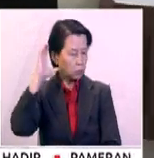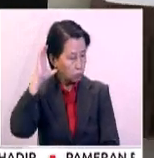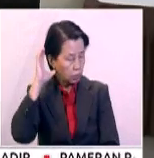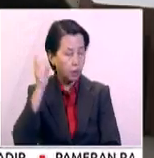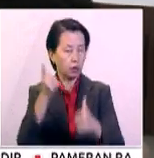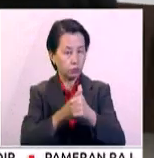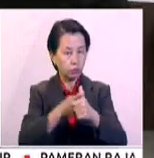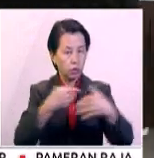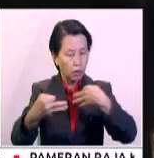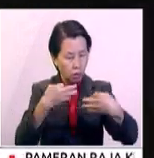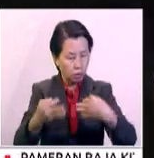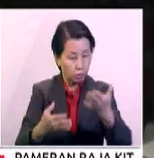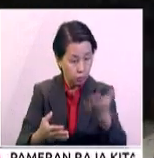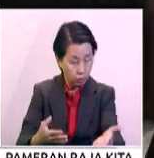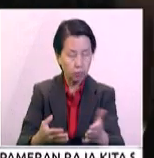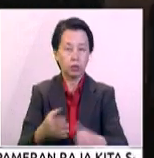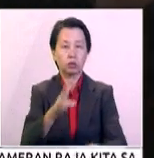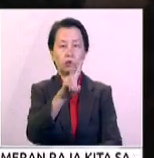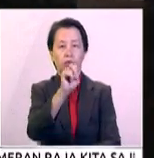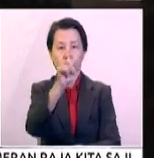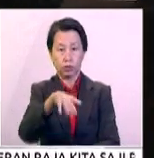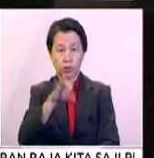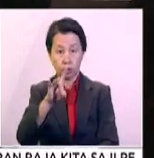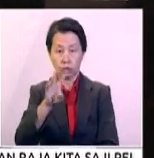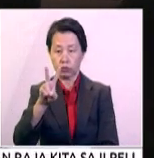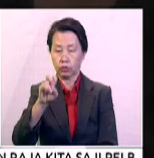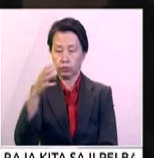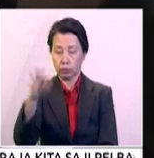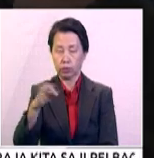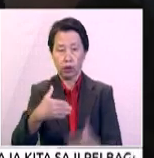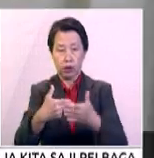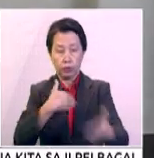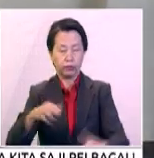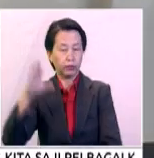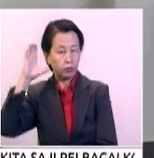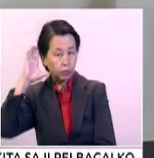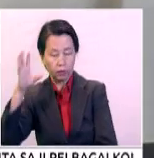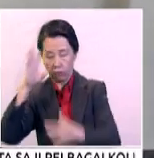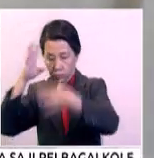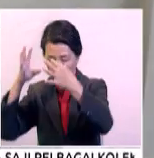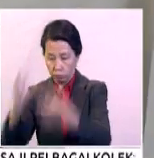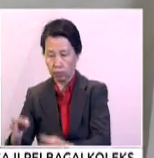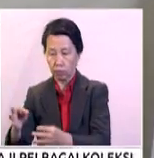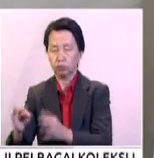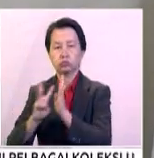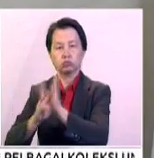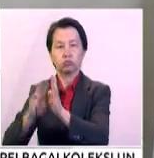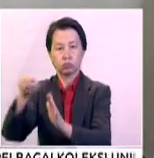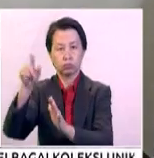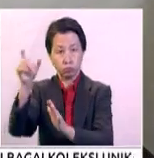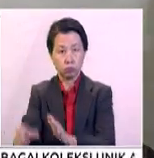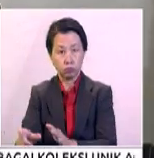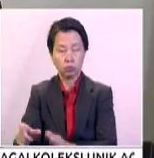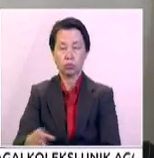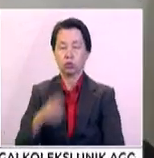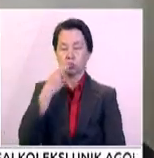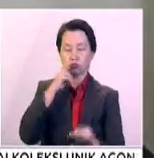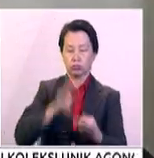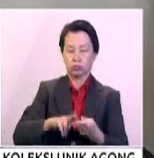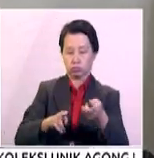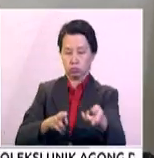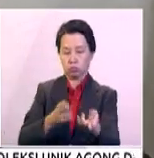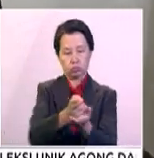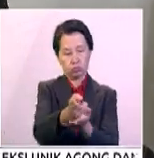dahulu hujahan responden pada 20 ogos 2019 sebelum mendengar keputusan representasi notis pelucutan hak oleh